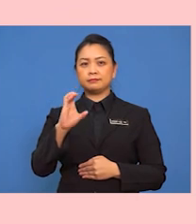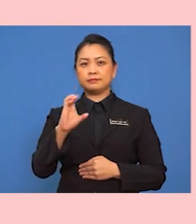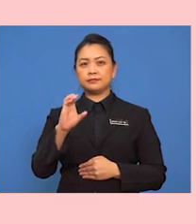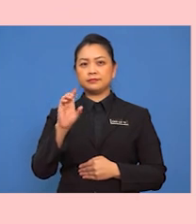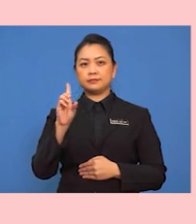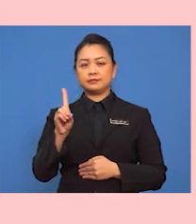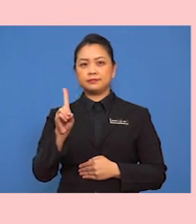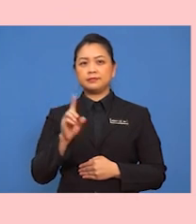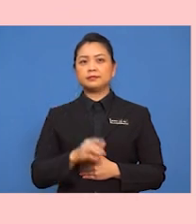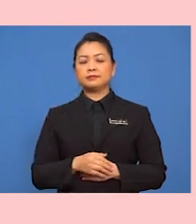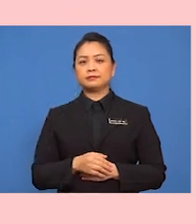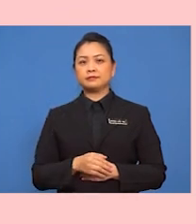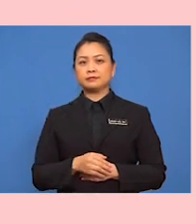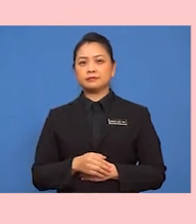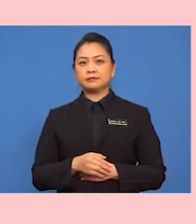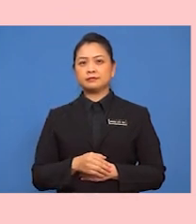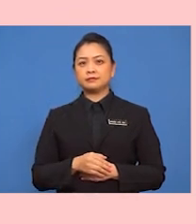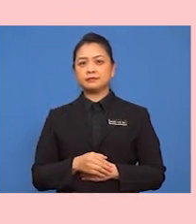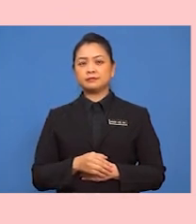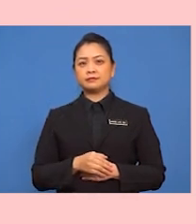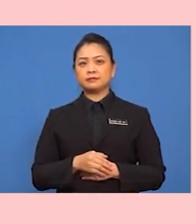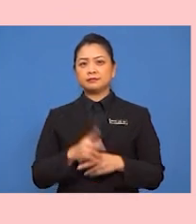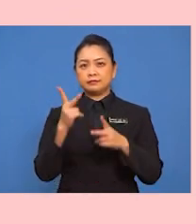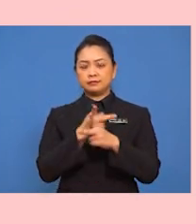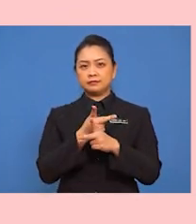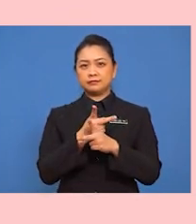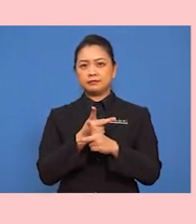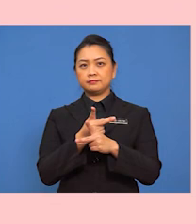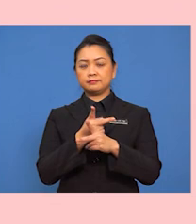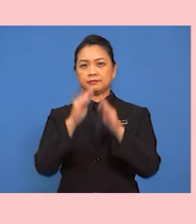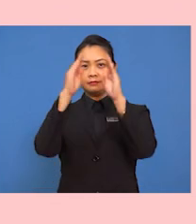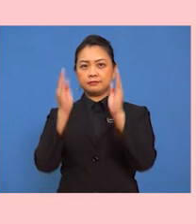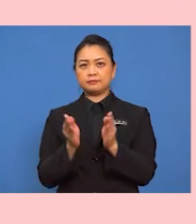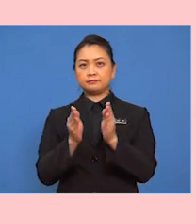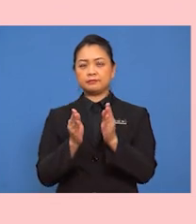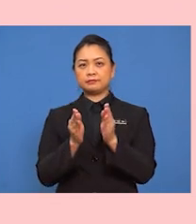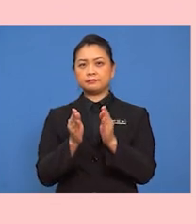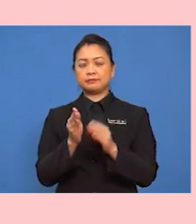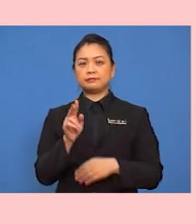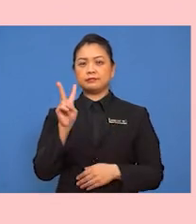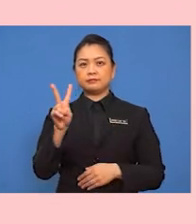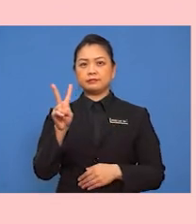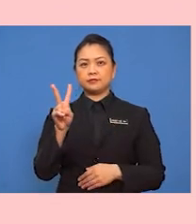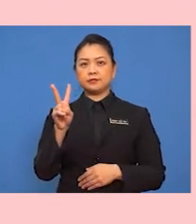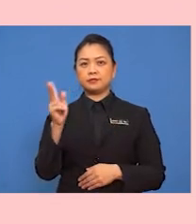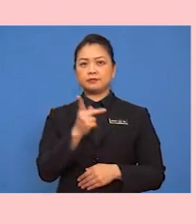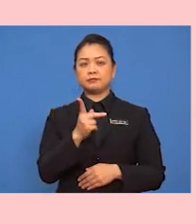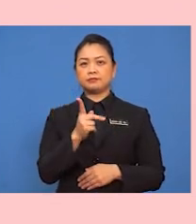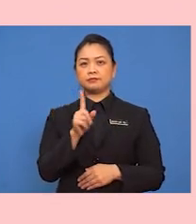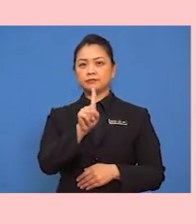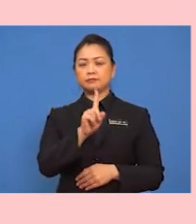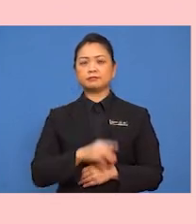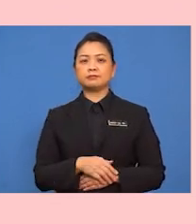C, D darab matriks beringkat 2 darab